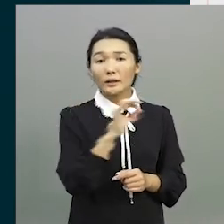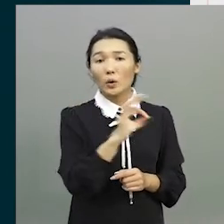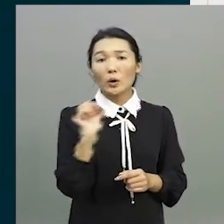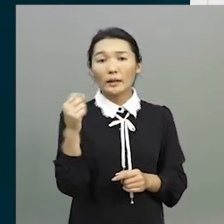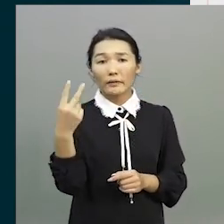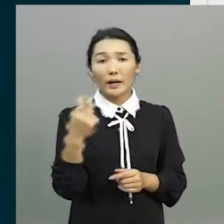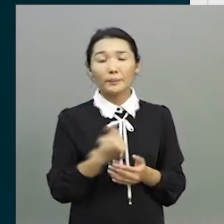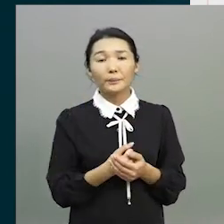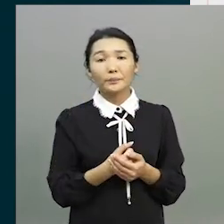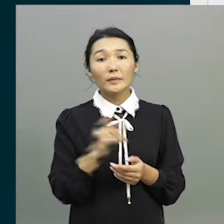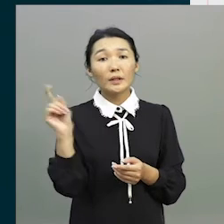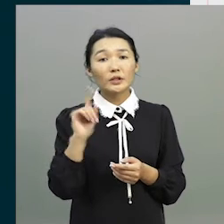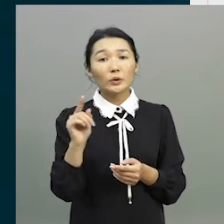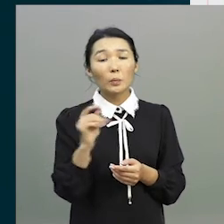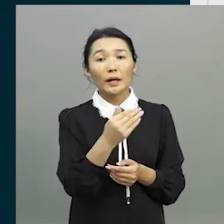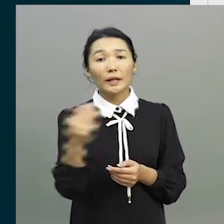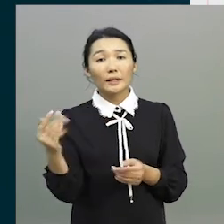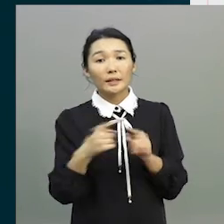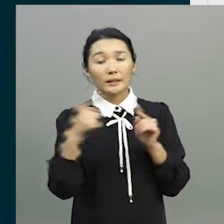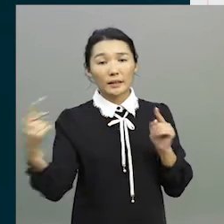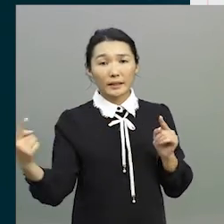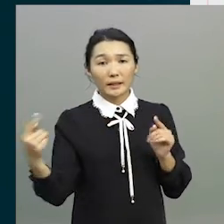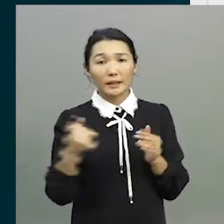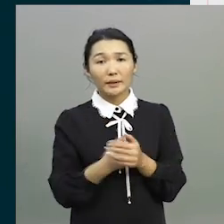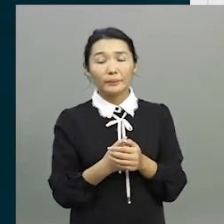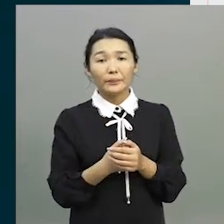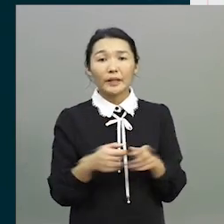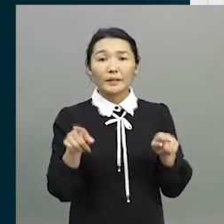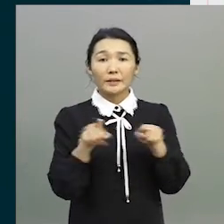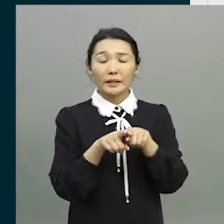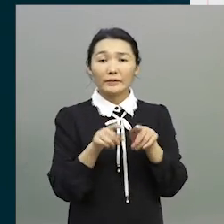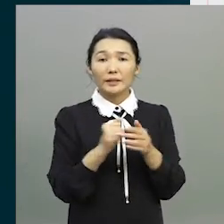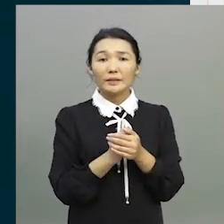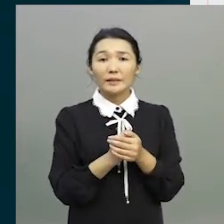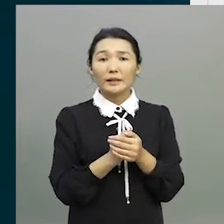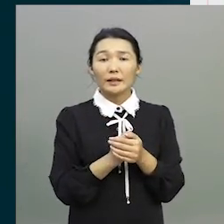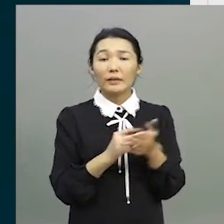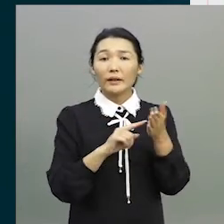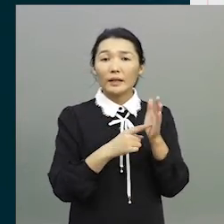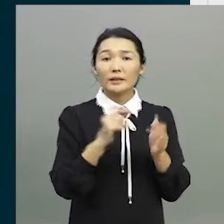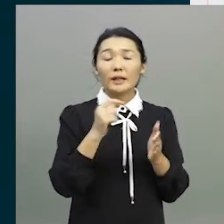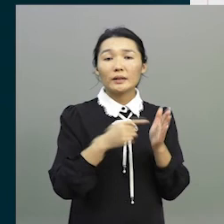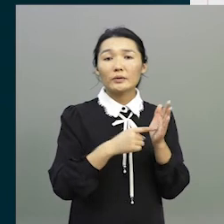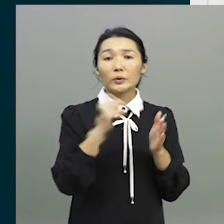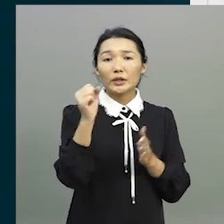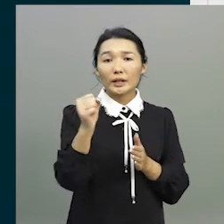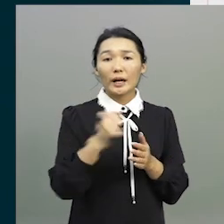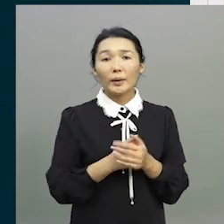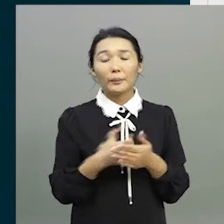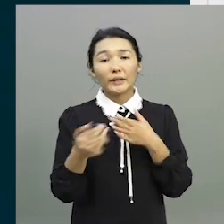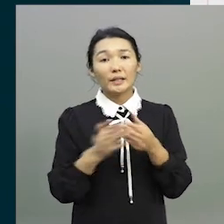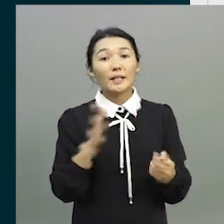так чтобы их длины соответственно абсцессе и ординате точки а если мы